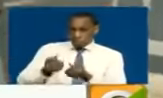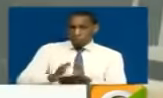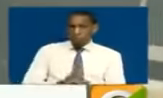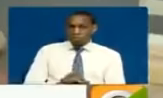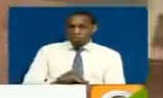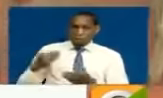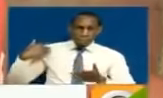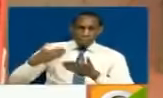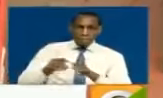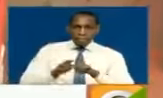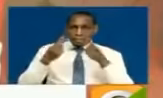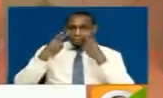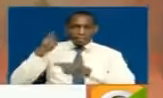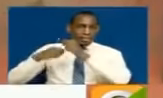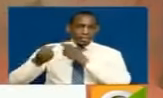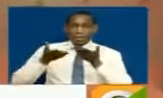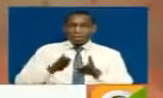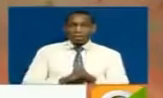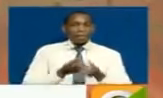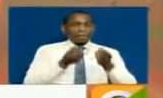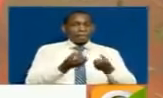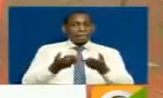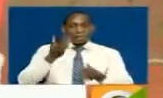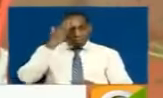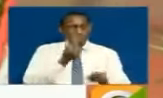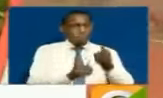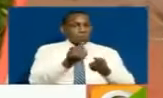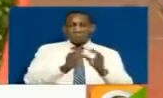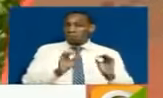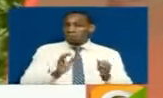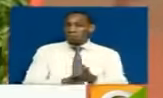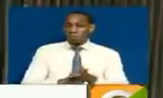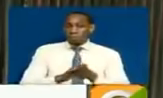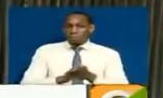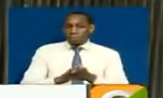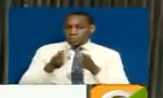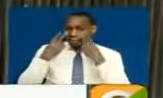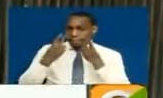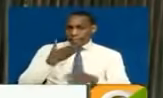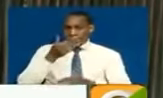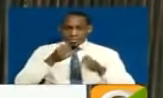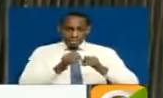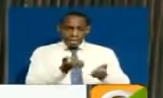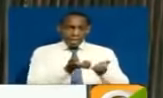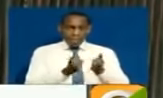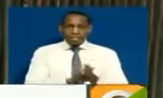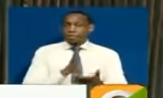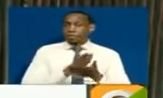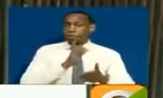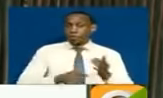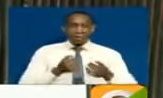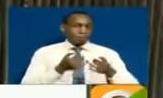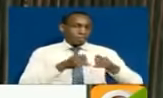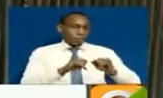hatuja hii generation ya siku hizi wengi wao wajui kupika hizi chakula. So nikaona wacha nijaribu kama biashara. In fact,